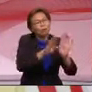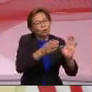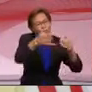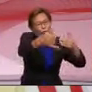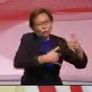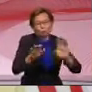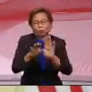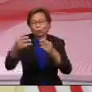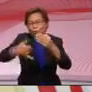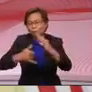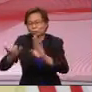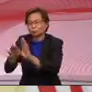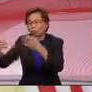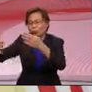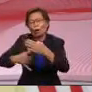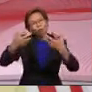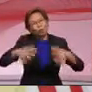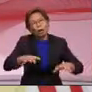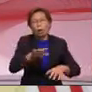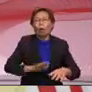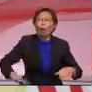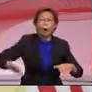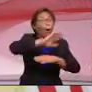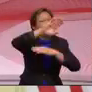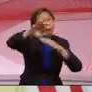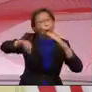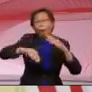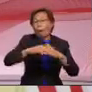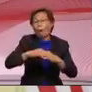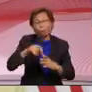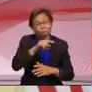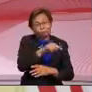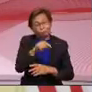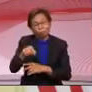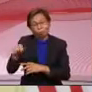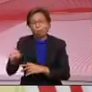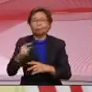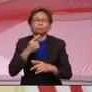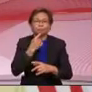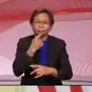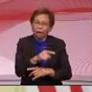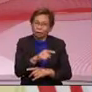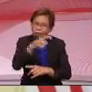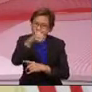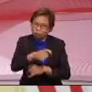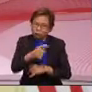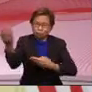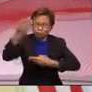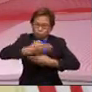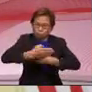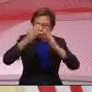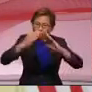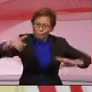dan mereka telah diperintahkan untuk menjalani home quarantine ataupun kuarantin di rumah.